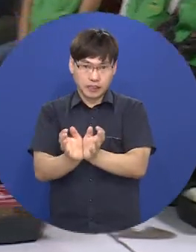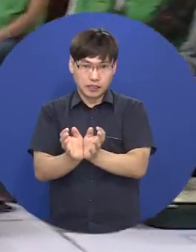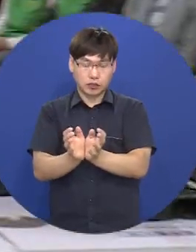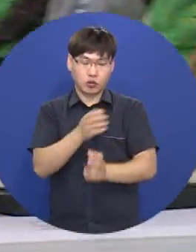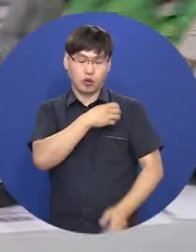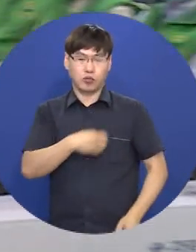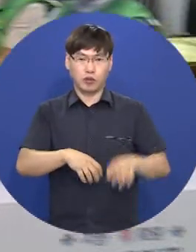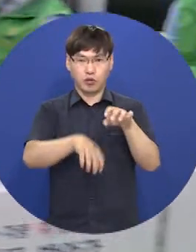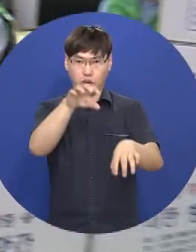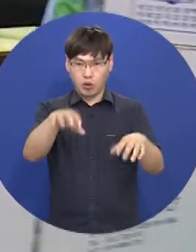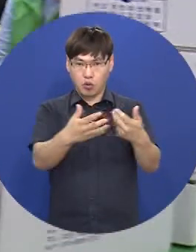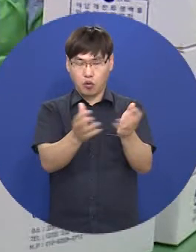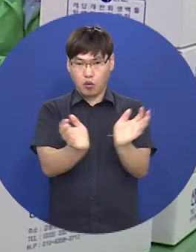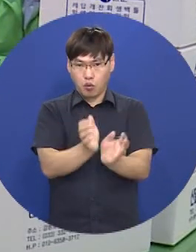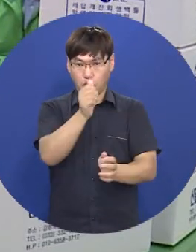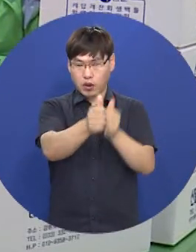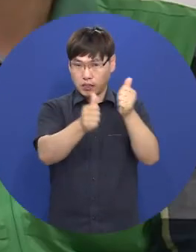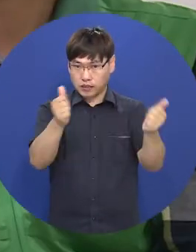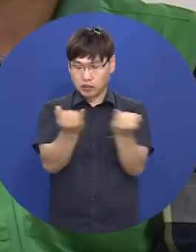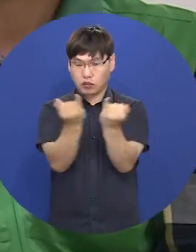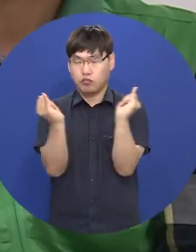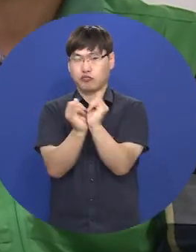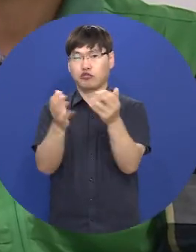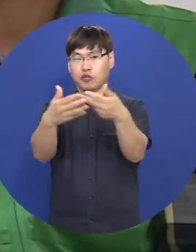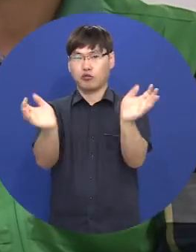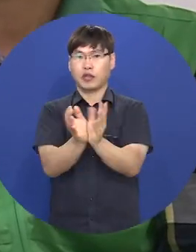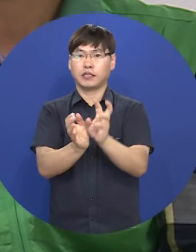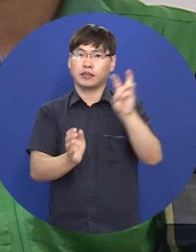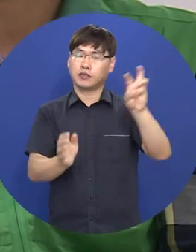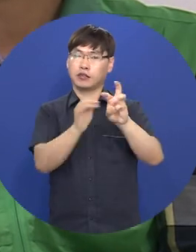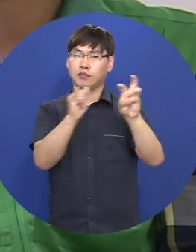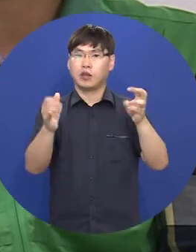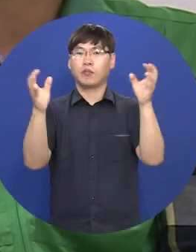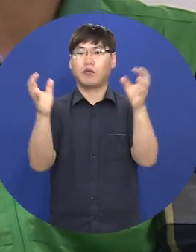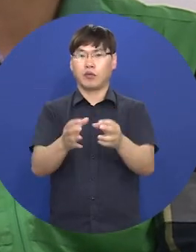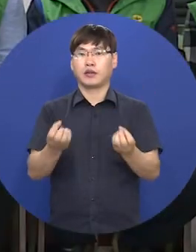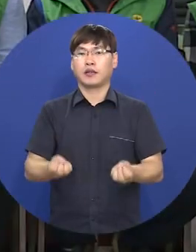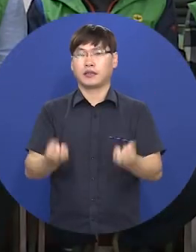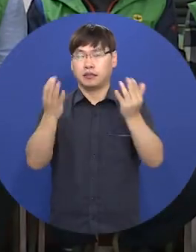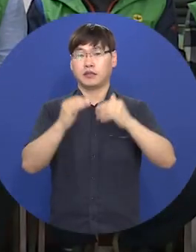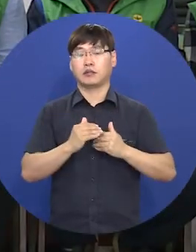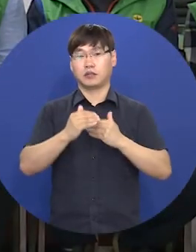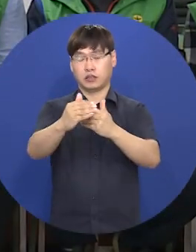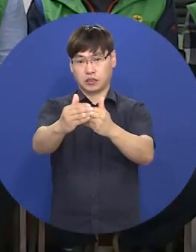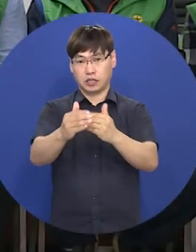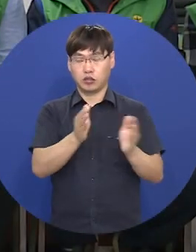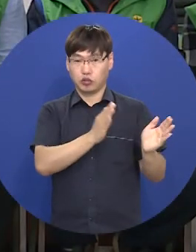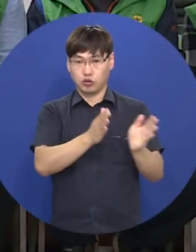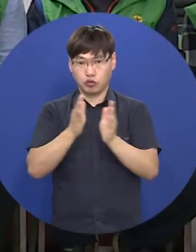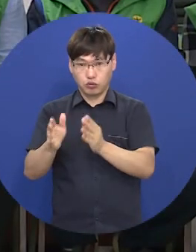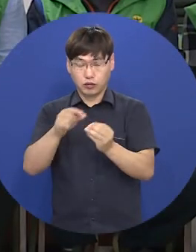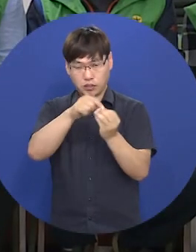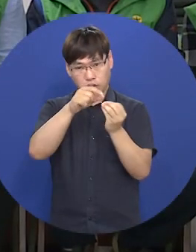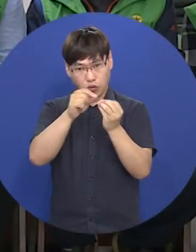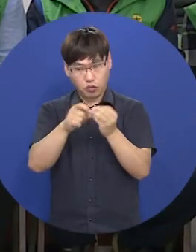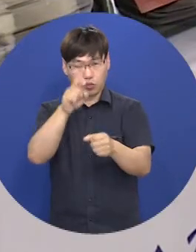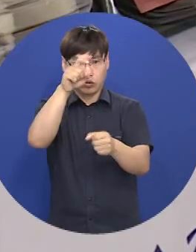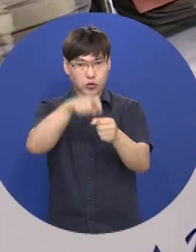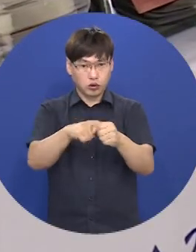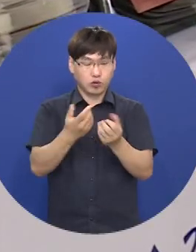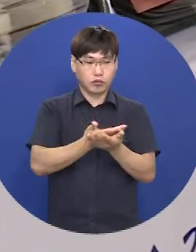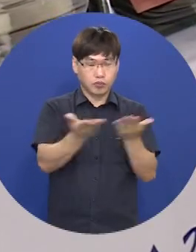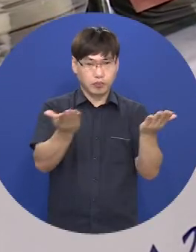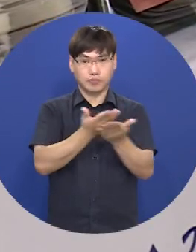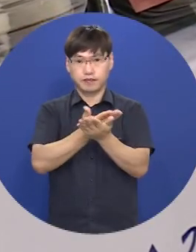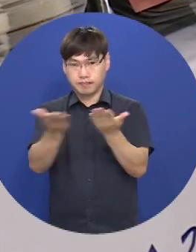읍면 지도자협의회장, 부녀회장, 문고회장 약 30명이 모인 가운데 진행됐으며 준비된 송편을 도움이 필요한